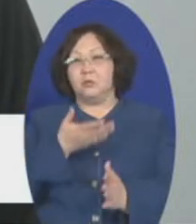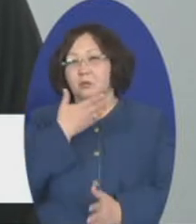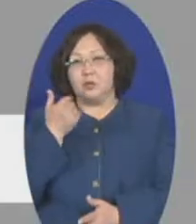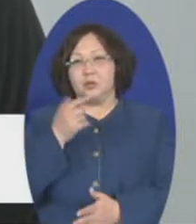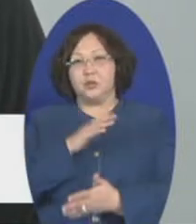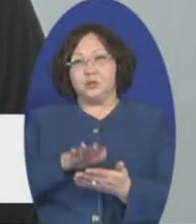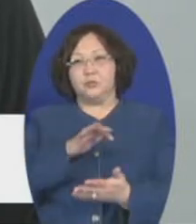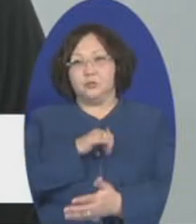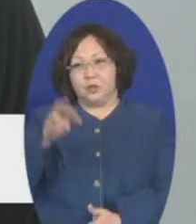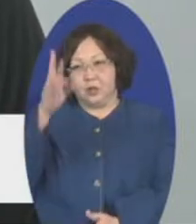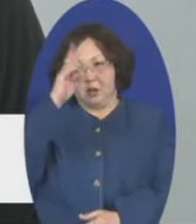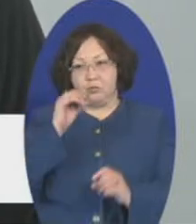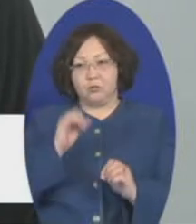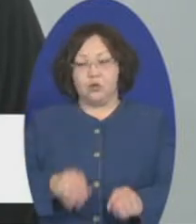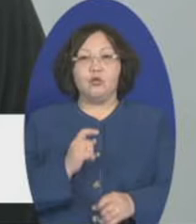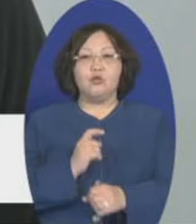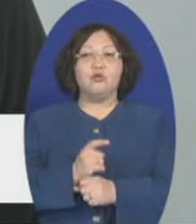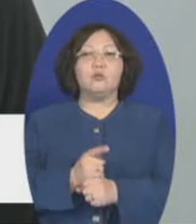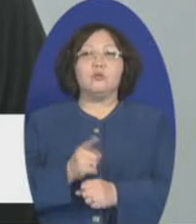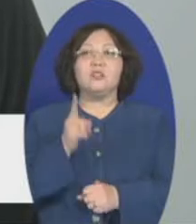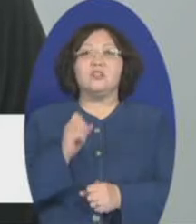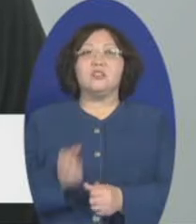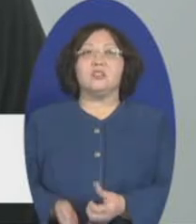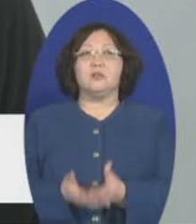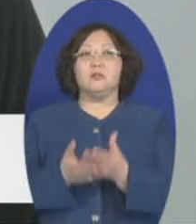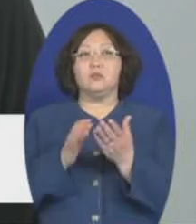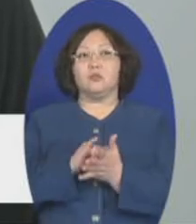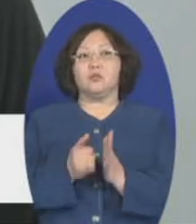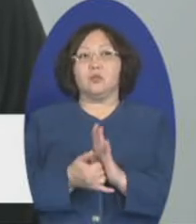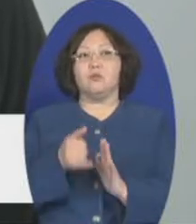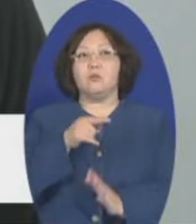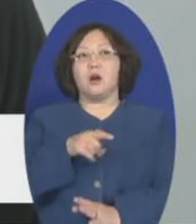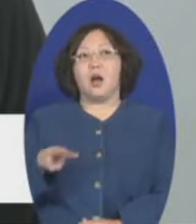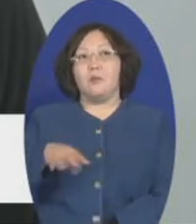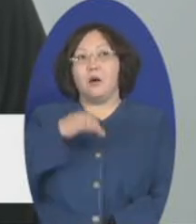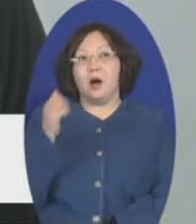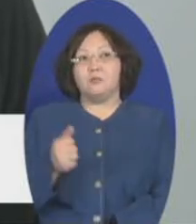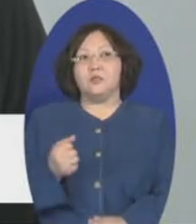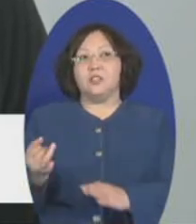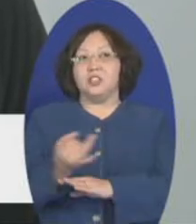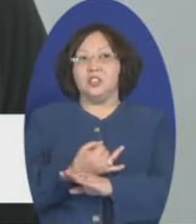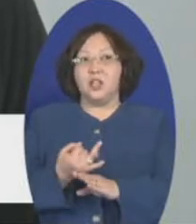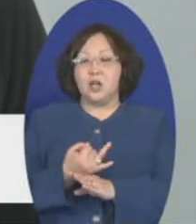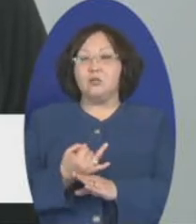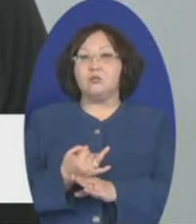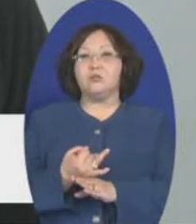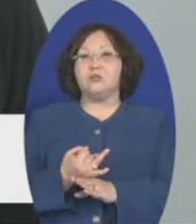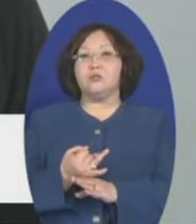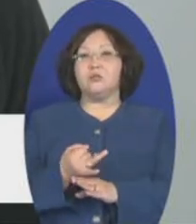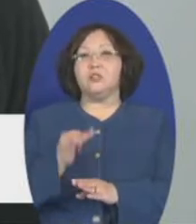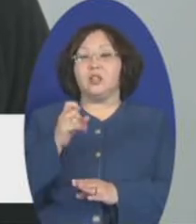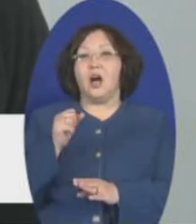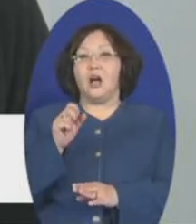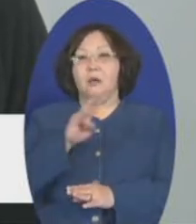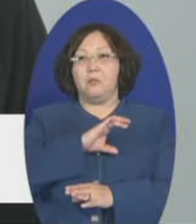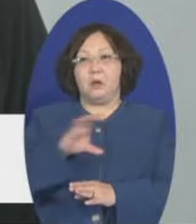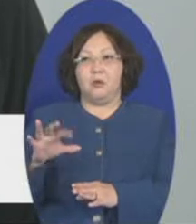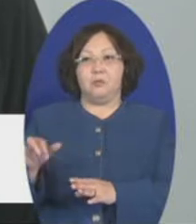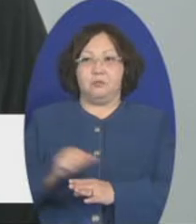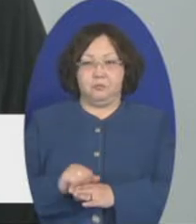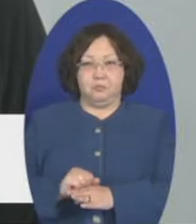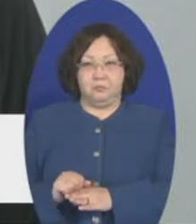яамтай болж байна. Төлөв эрхлэлтийг дэмжих гэдэг шиг програм хангамжийн инженерүүд бид нар бол маш ихээр энэ аж ахуйн нэгжүүдлээ өөрсдөө бэлдэж байгаа шүү